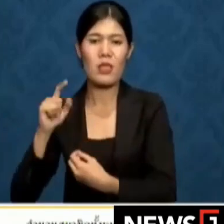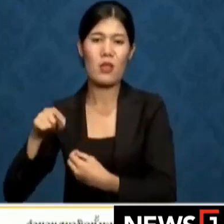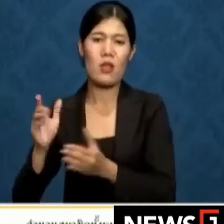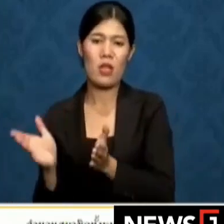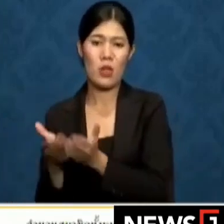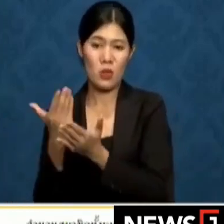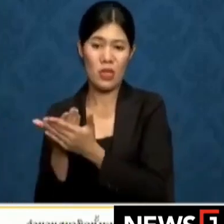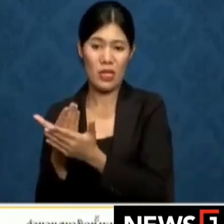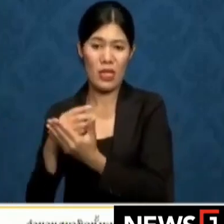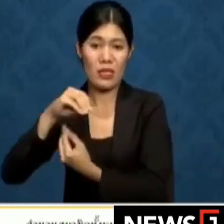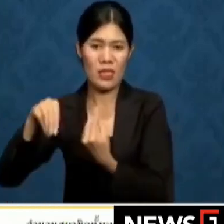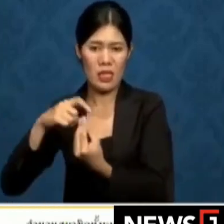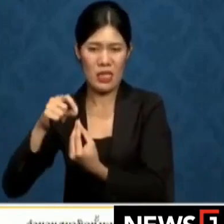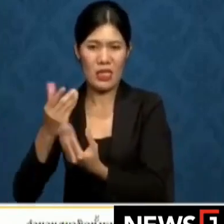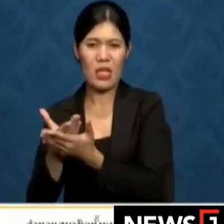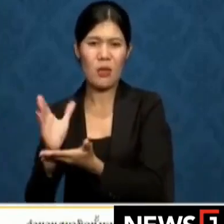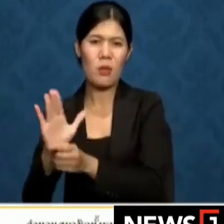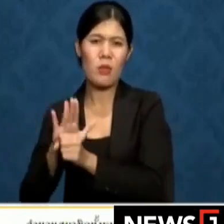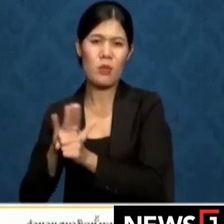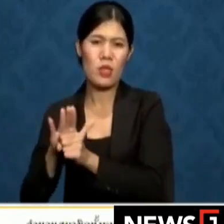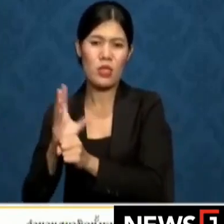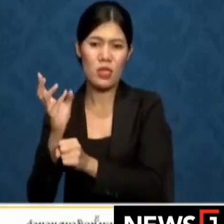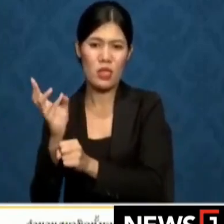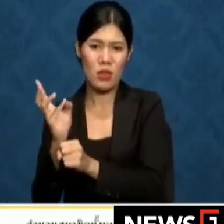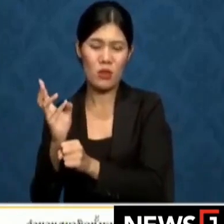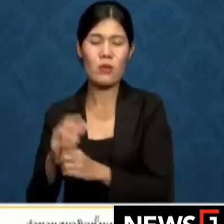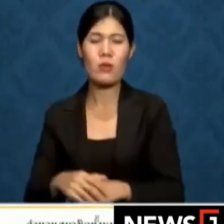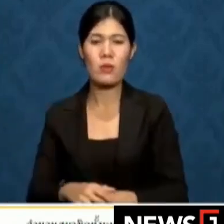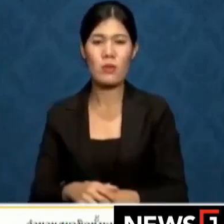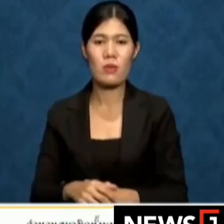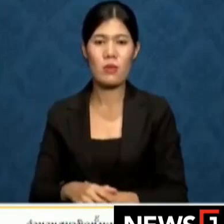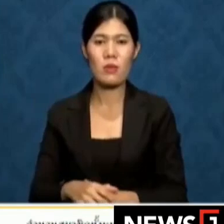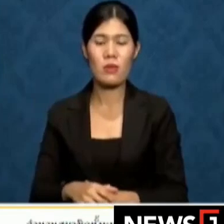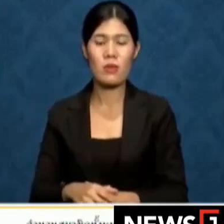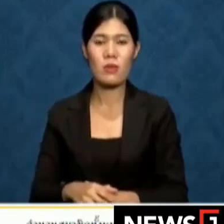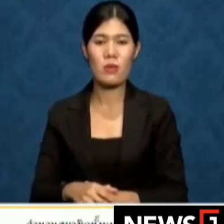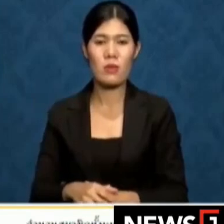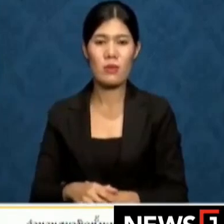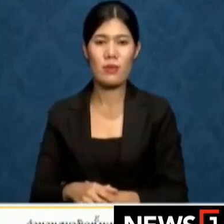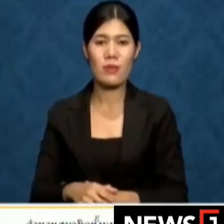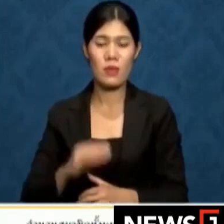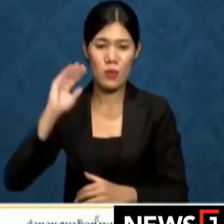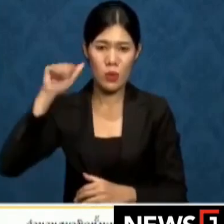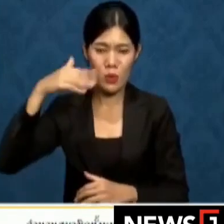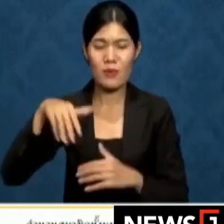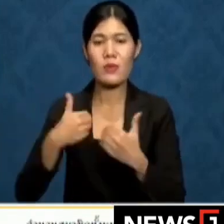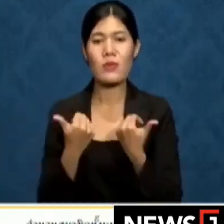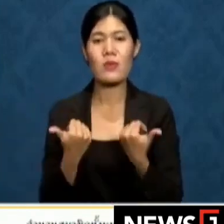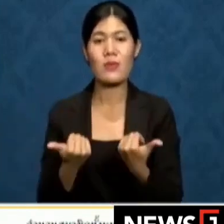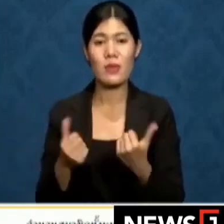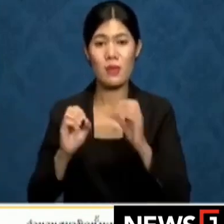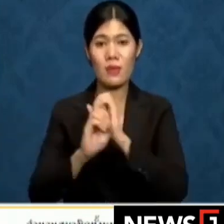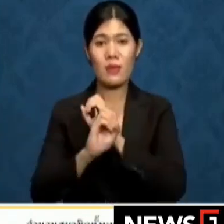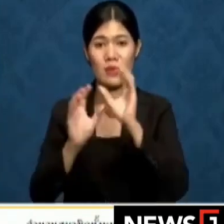ให้ไปศึกษาข้อมูลให้ดีก่อนที่จะนำเสนอเรื่องนี้ต่อสาธารณะขณะที่ทางด้านของนาย